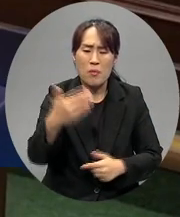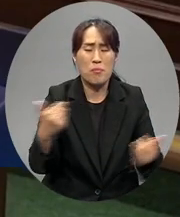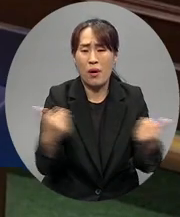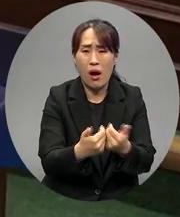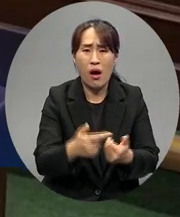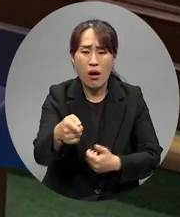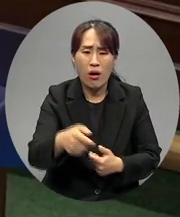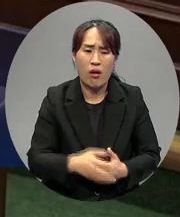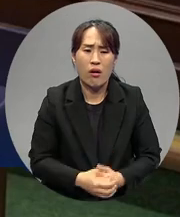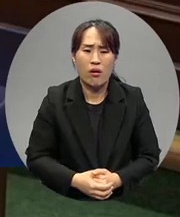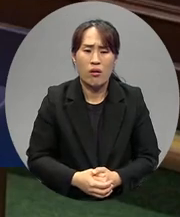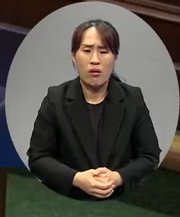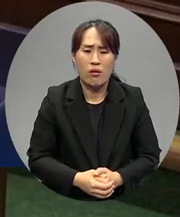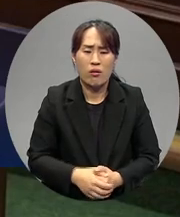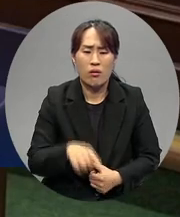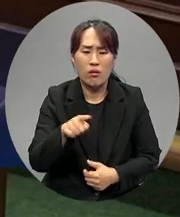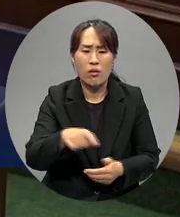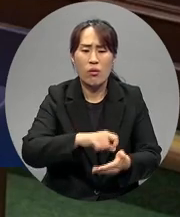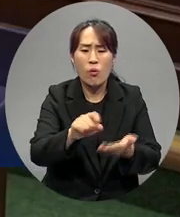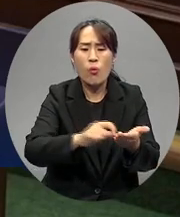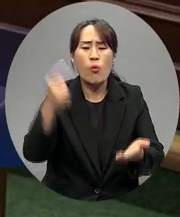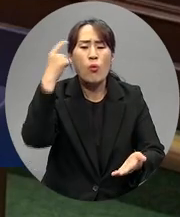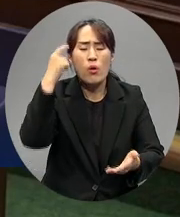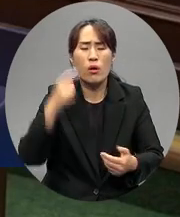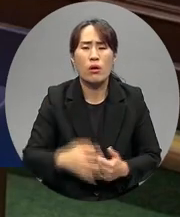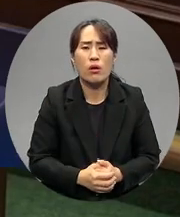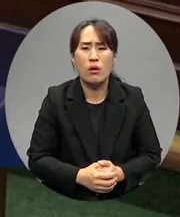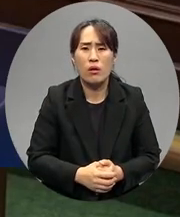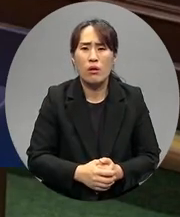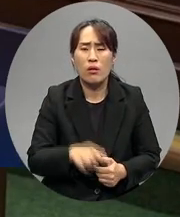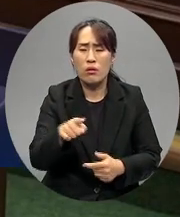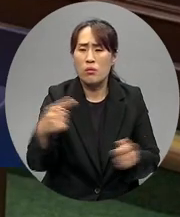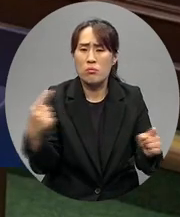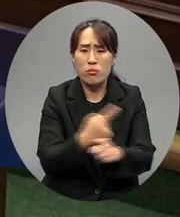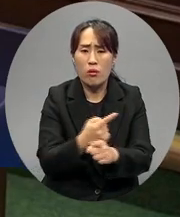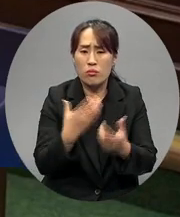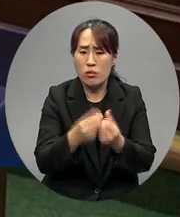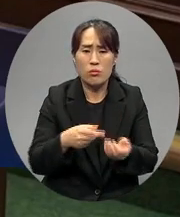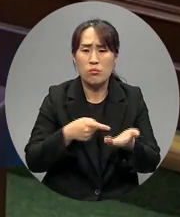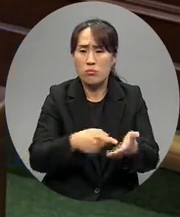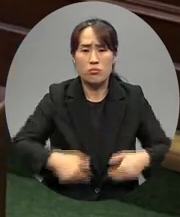반대를 하셔? 그럼 여기서 서명을 왜 했어요? 아예 올라오지 말아야 되지.